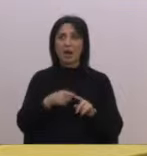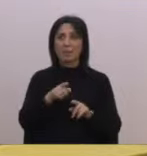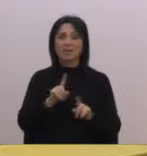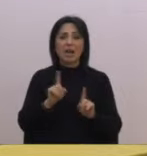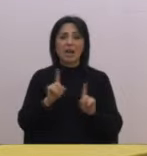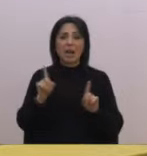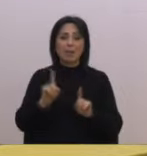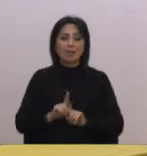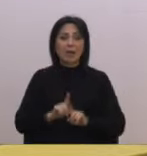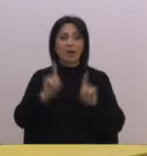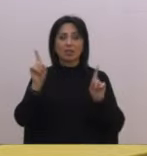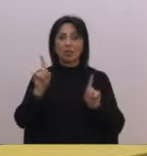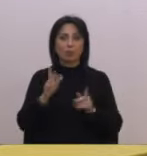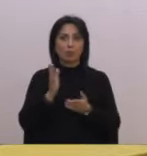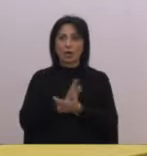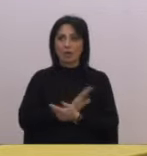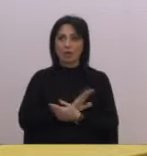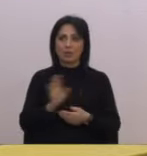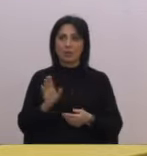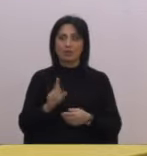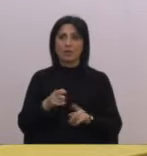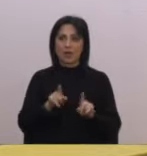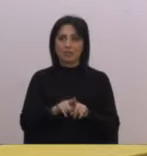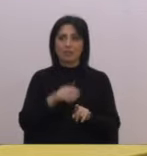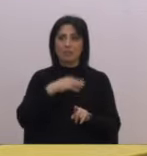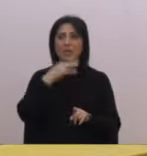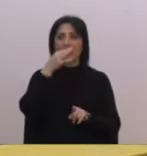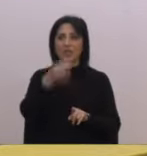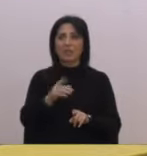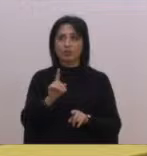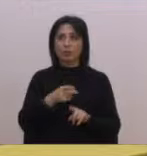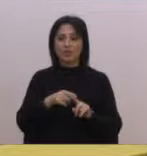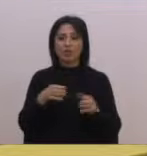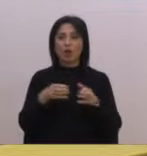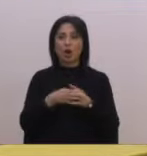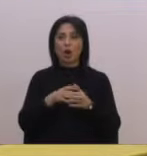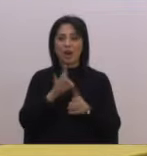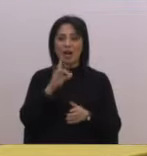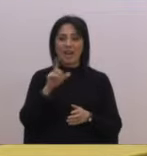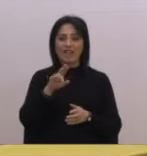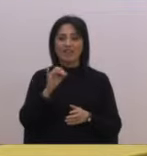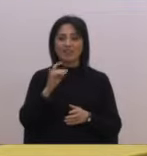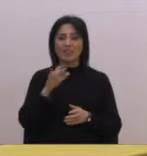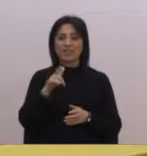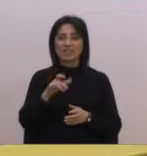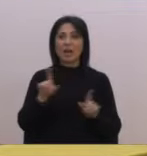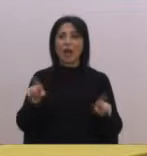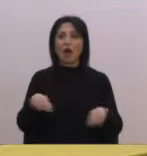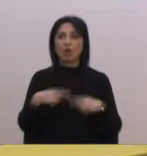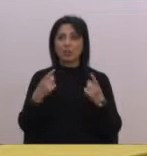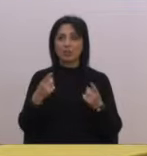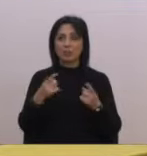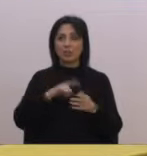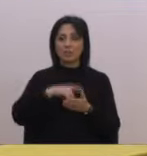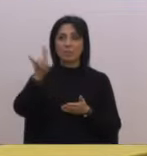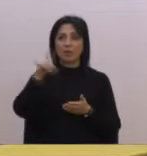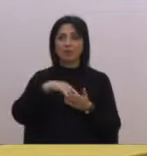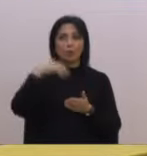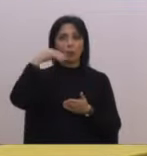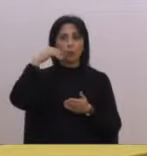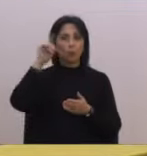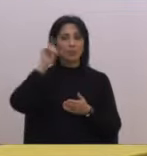რაიმე განსაკუთრებული არ არსებობს და ასევე მინდა გითხრათ, რომ ეს კომპანია Red Wings-ი ახორციელებს ფრენებს